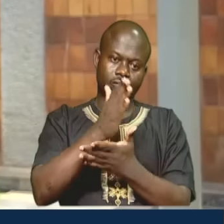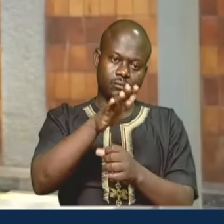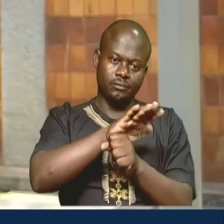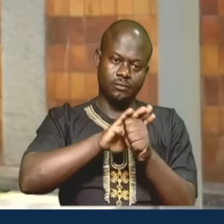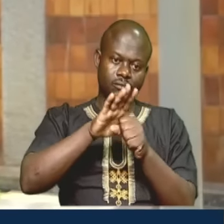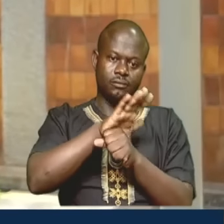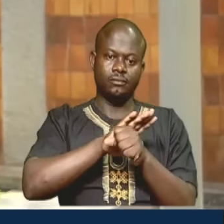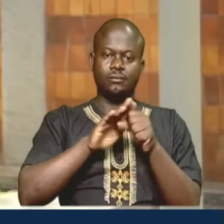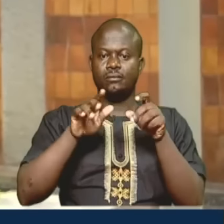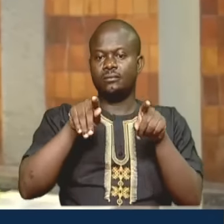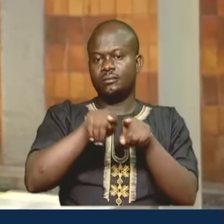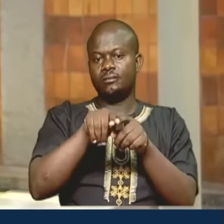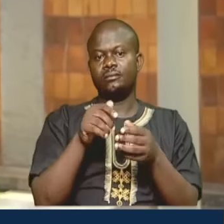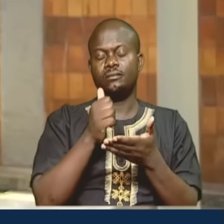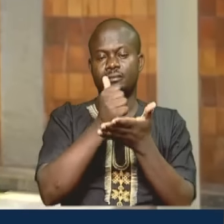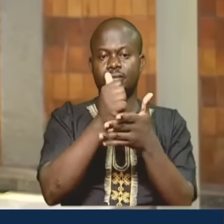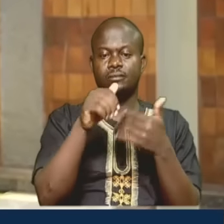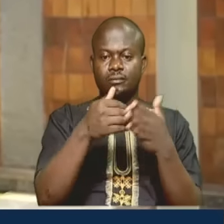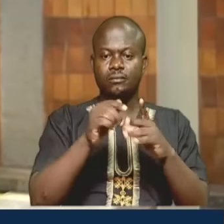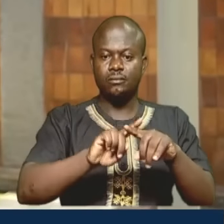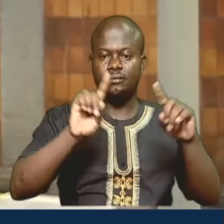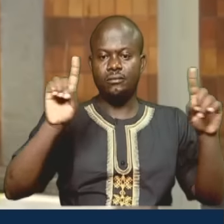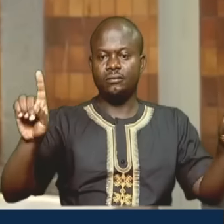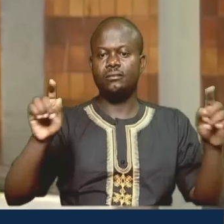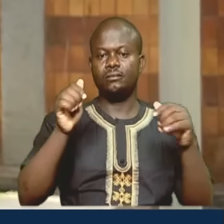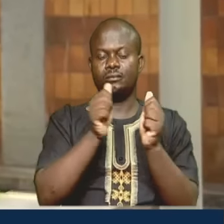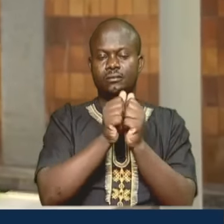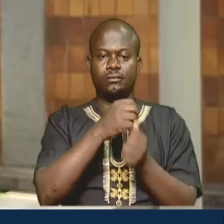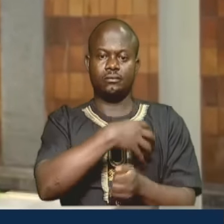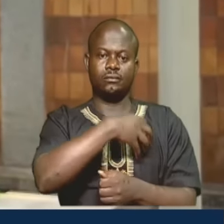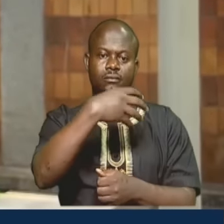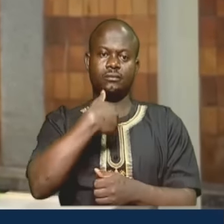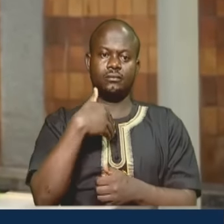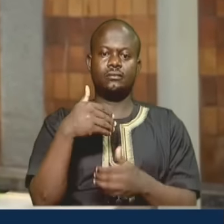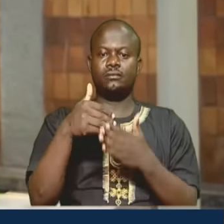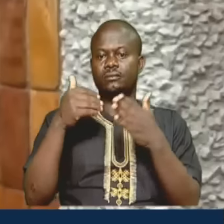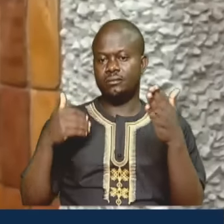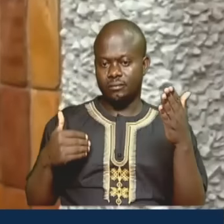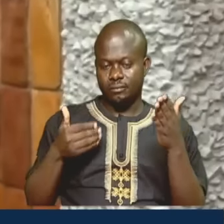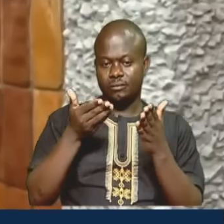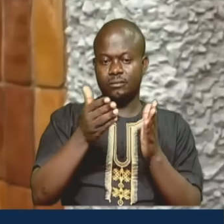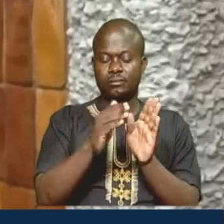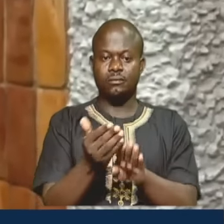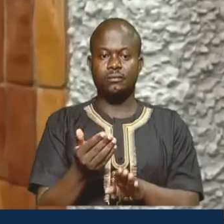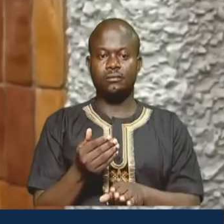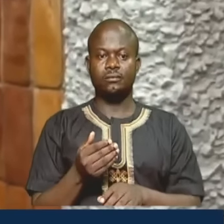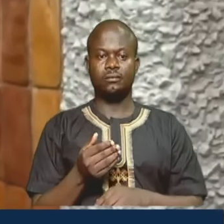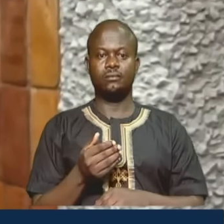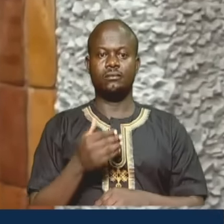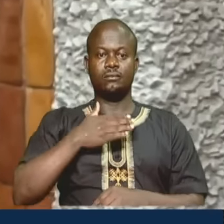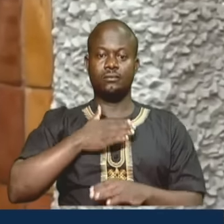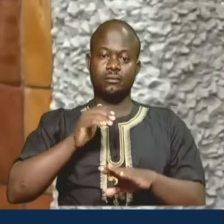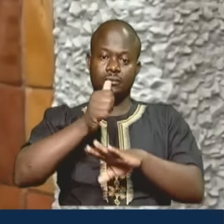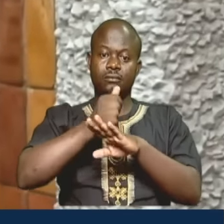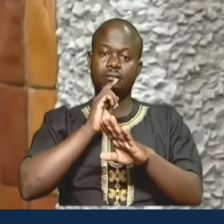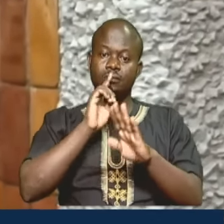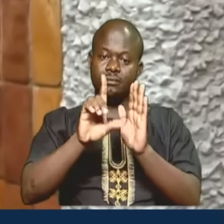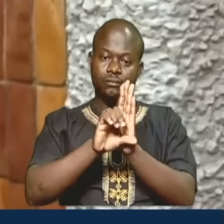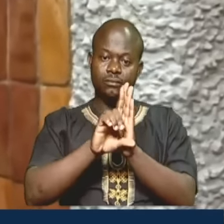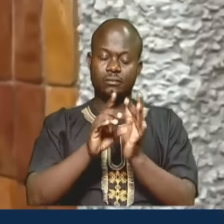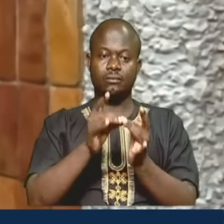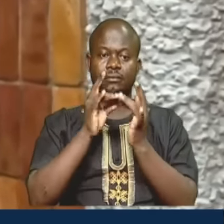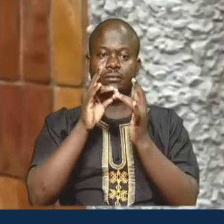bwo kuyikenuza, bigatandukana n'imitungo yari afite mbere na nyakwigendera. Ngiye ngo hakwiye kujyaho n'amabwiriza yihariye ni